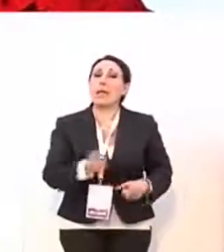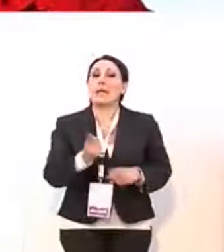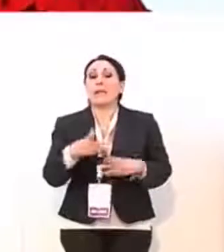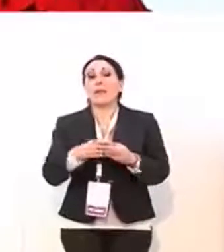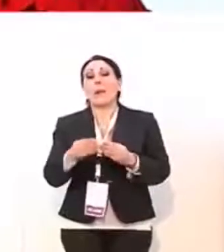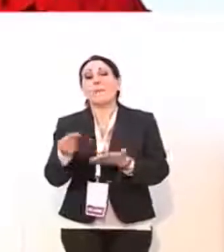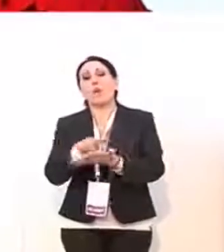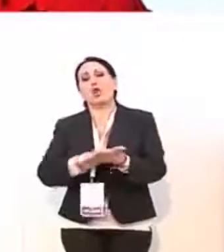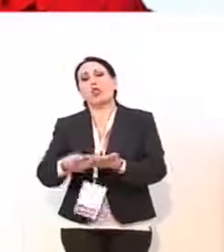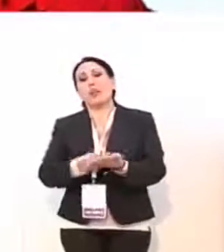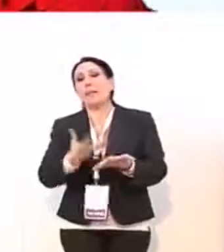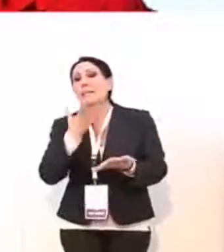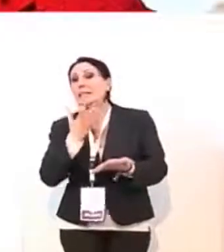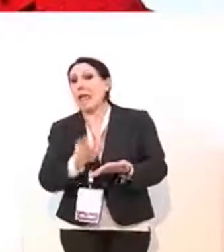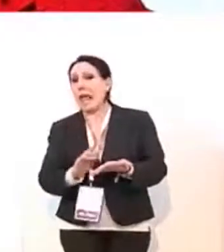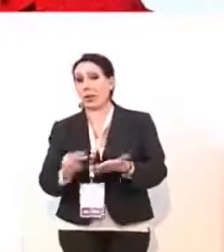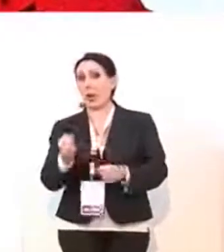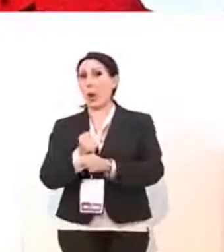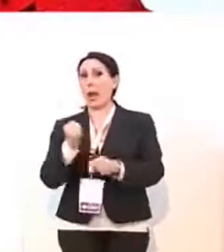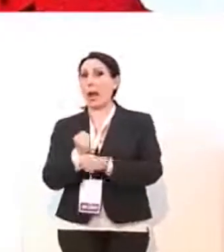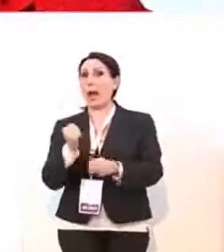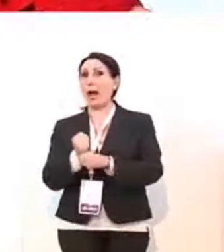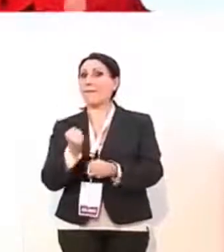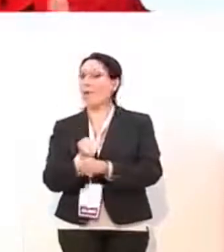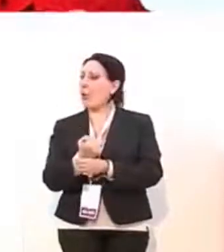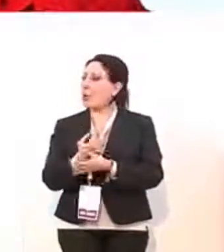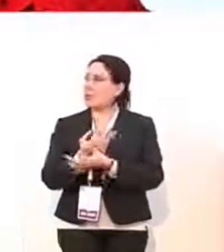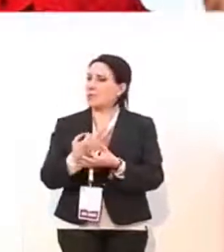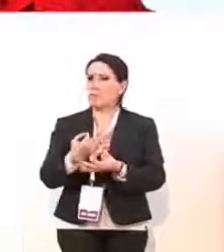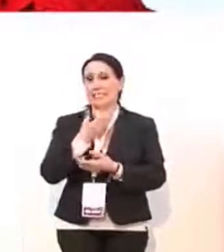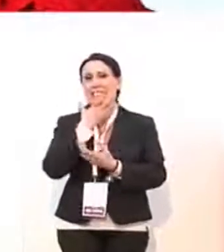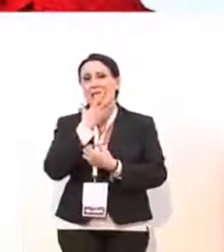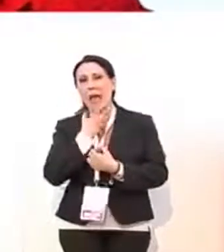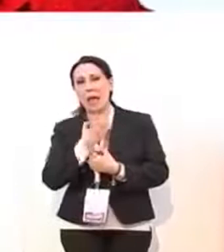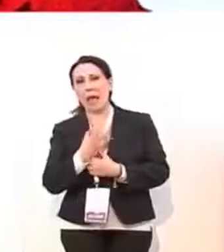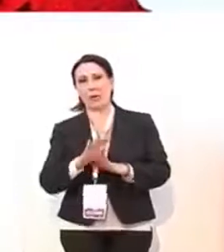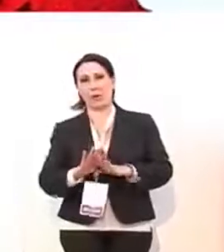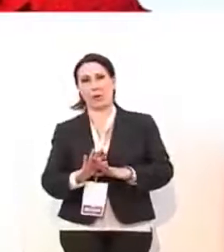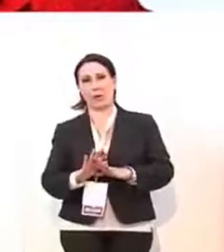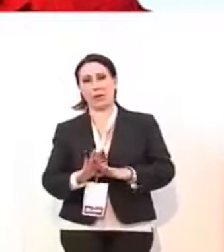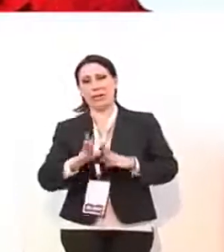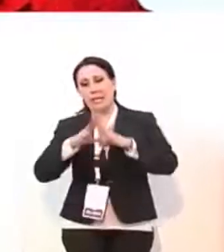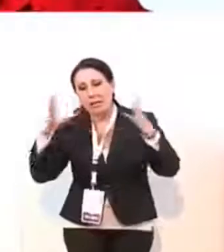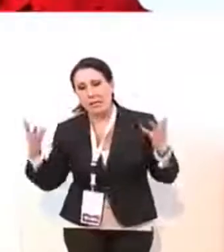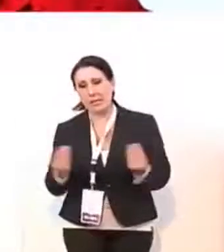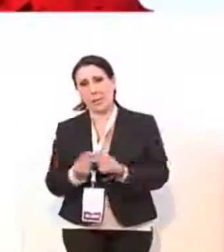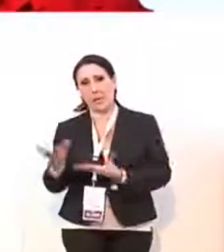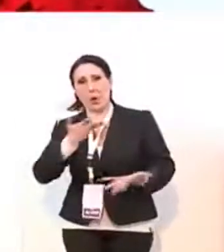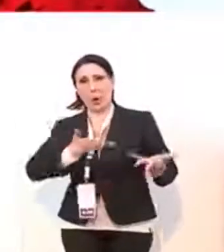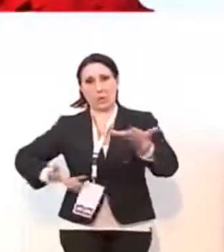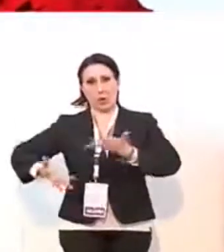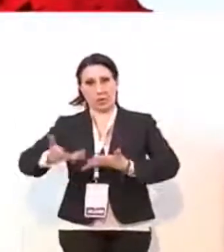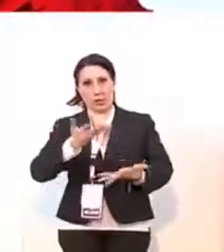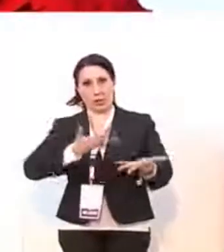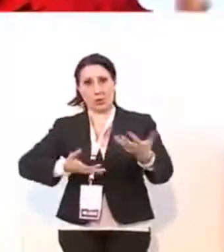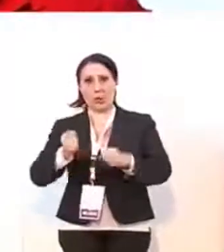questa questione facendo un lavoro che superi la frammentazione degli interventi che per tanti anni c'è